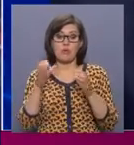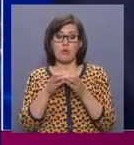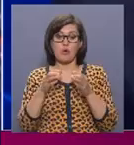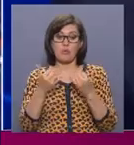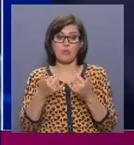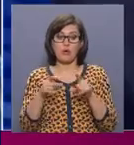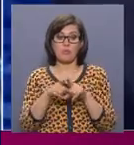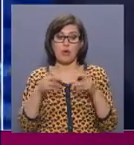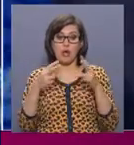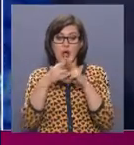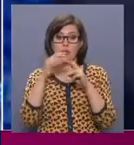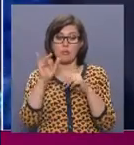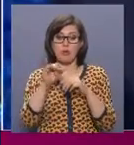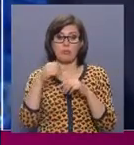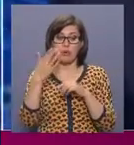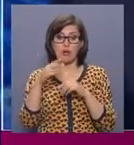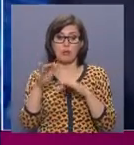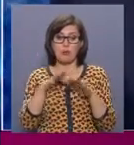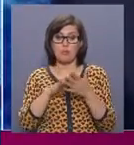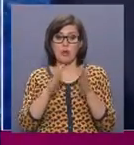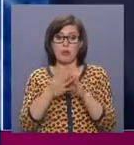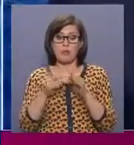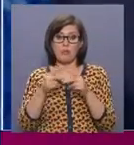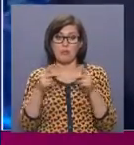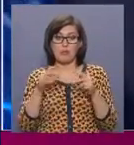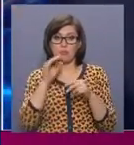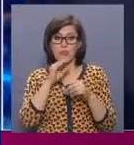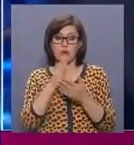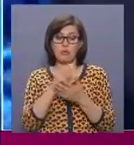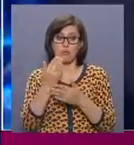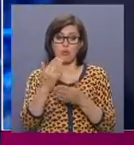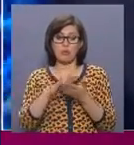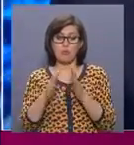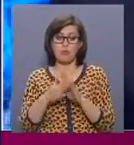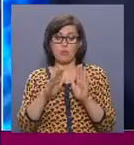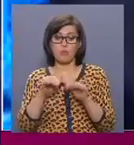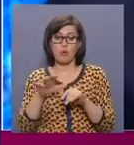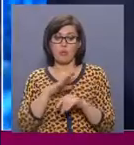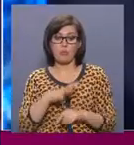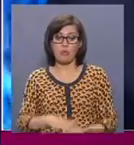штатындасыз. Астана мен ол жақтың жасаған жағдайын салыстырып үлгерген шығарсыз осы жағдайдан кейін.